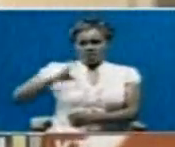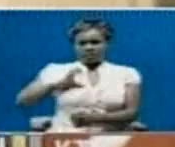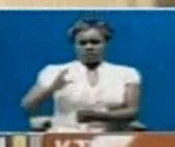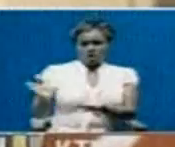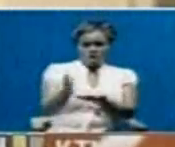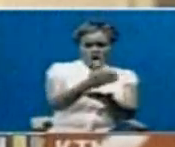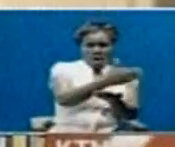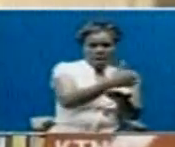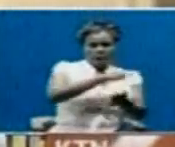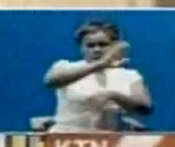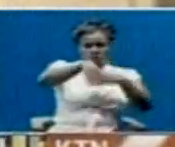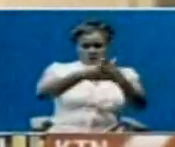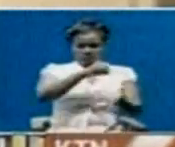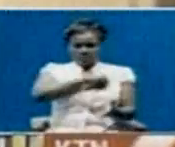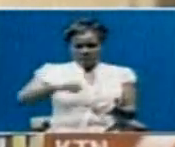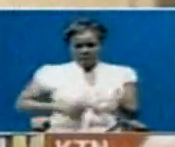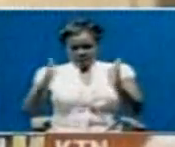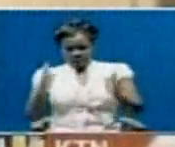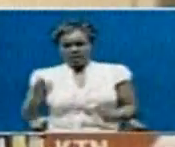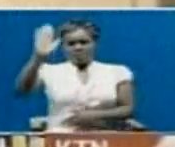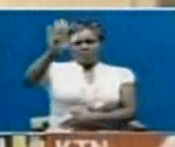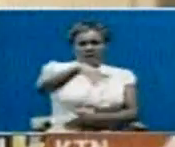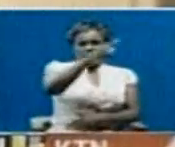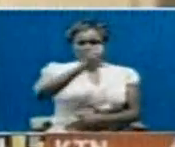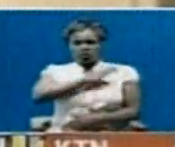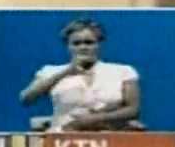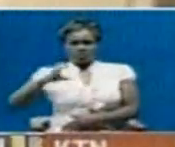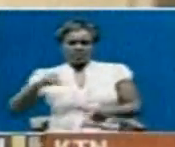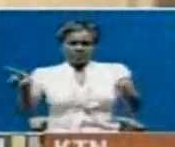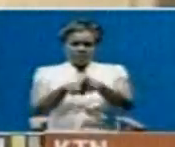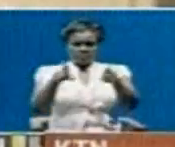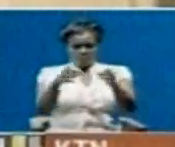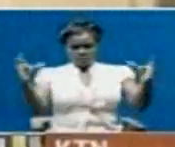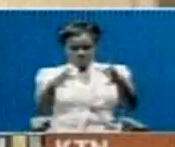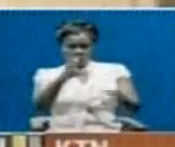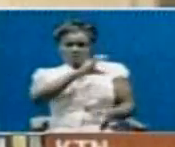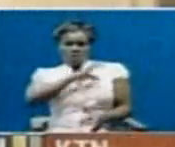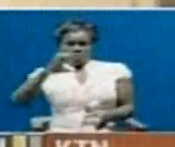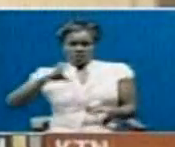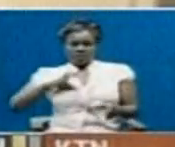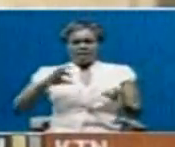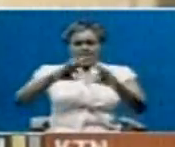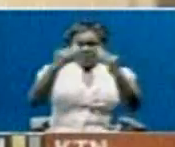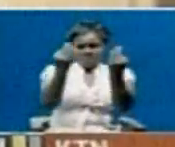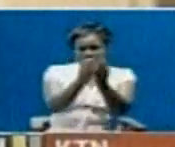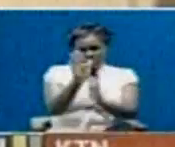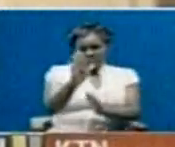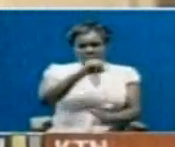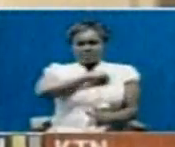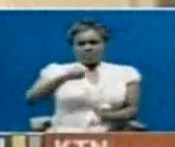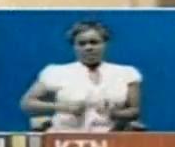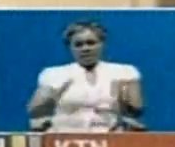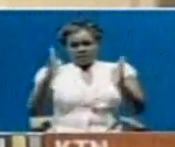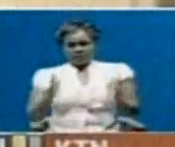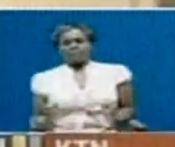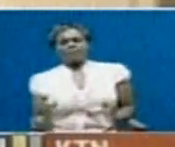pamoja kamati ya Senate, kamati ya bunge na kamati pia ya jamii ya mheshimiwa Senator